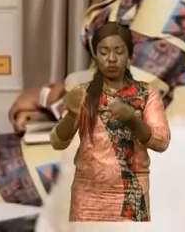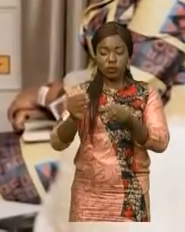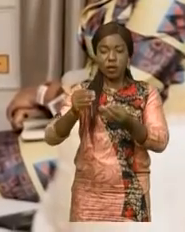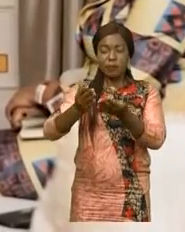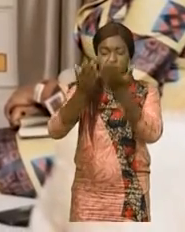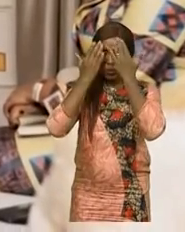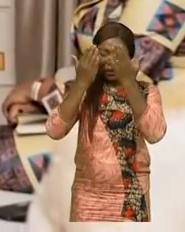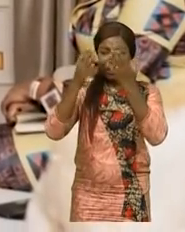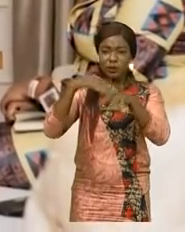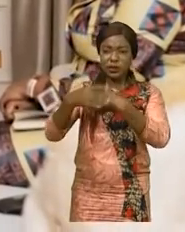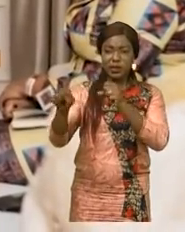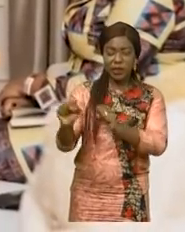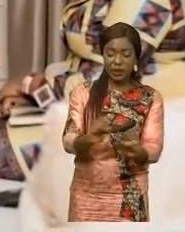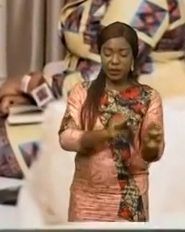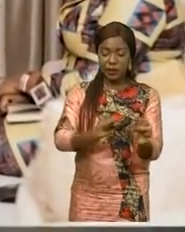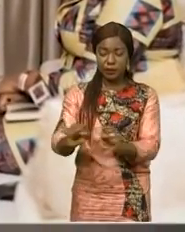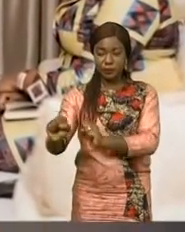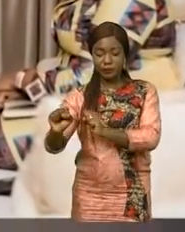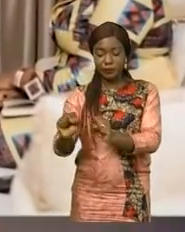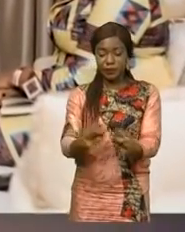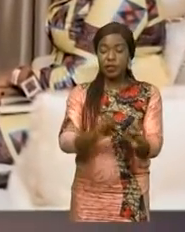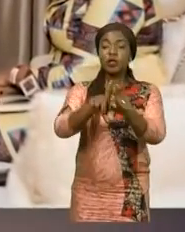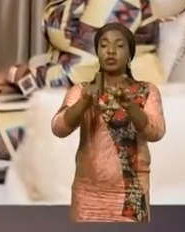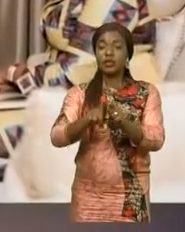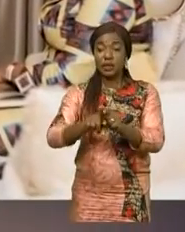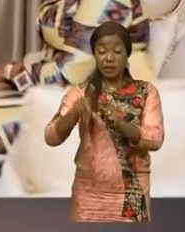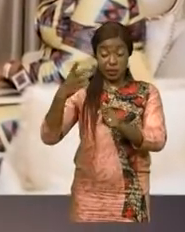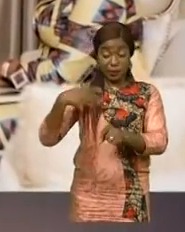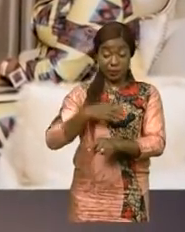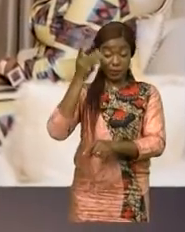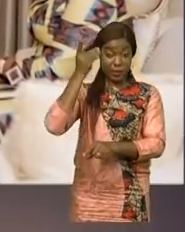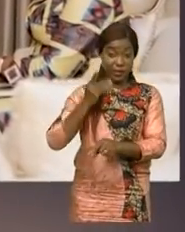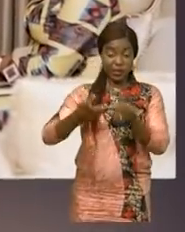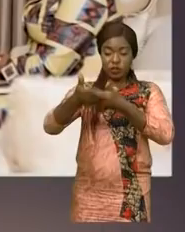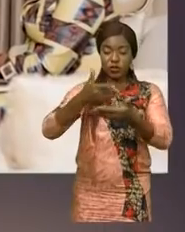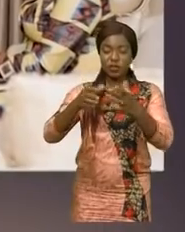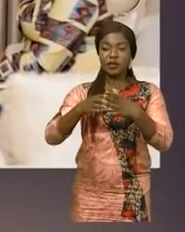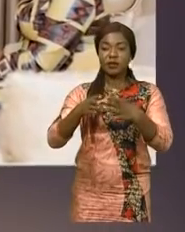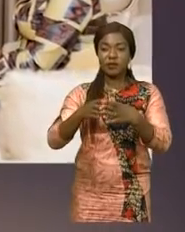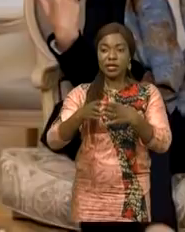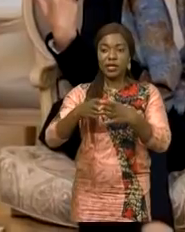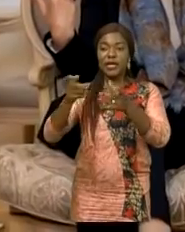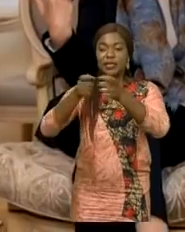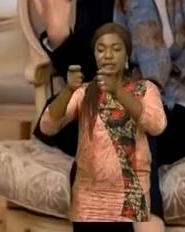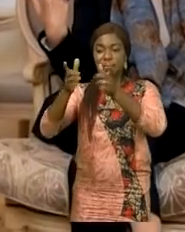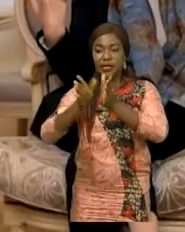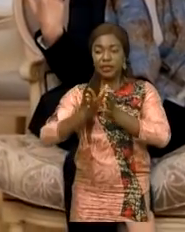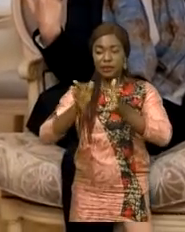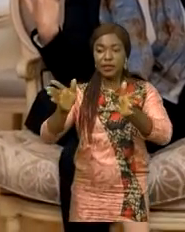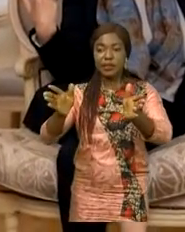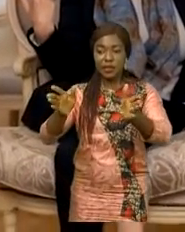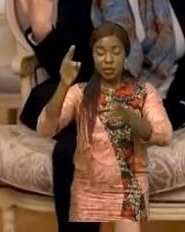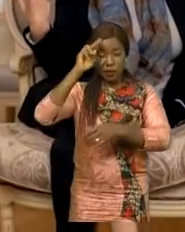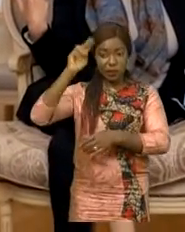le moment est également propice pour dennis gnac et rouky ce qui dit d'échanger avec béatrice caillette directeur général des